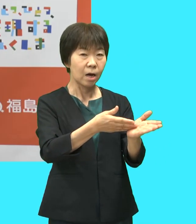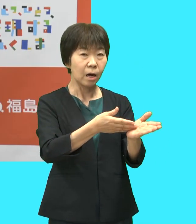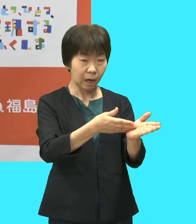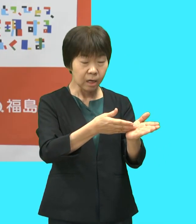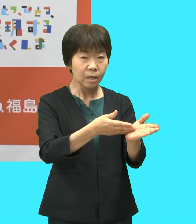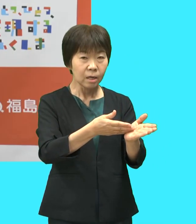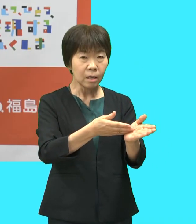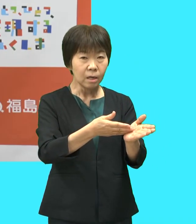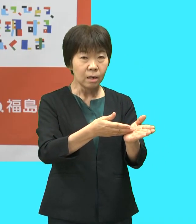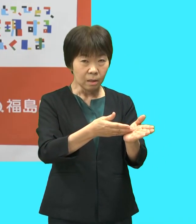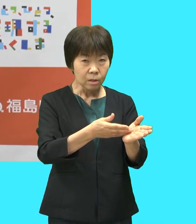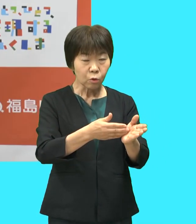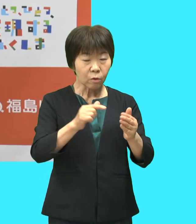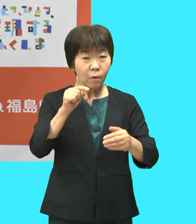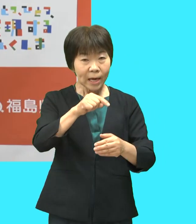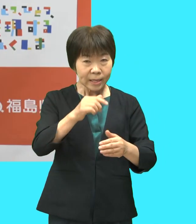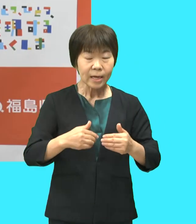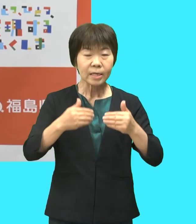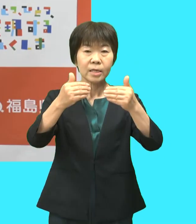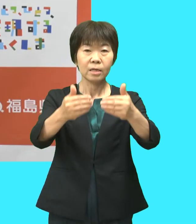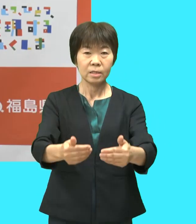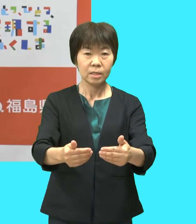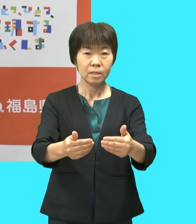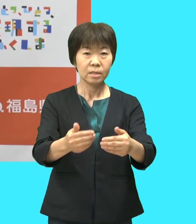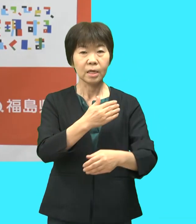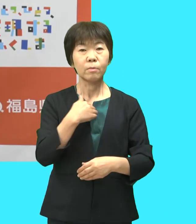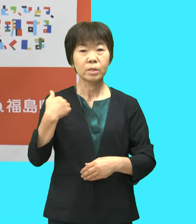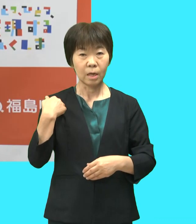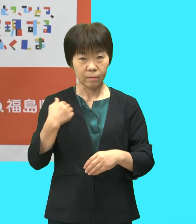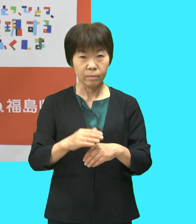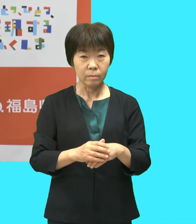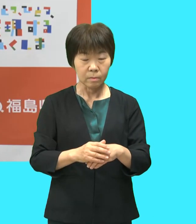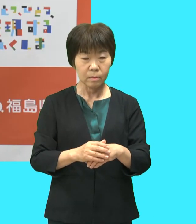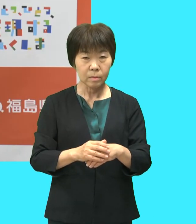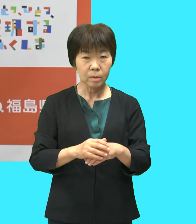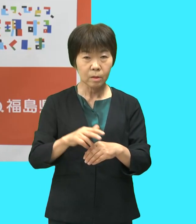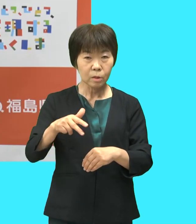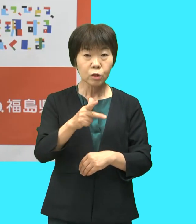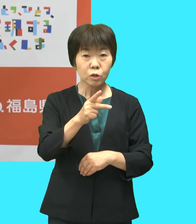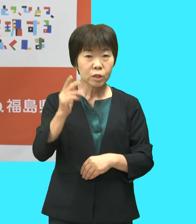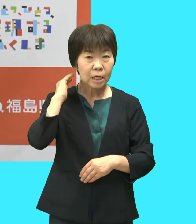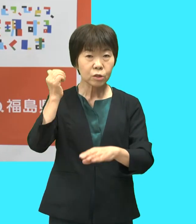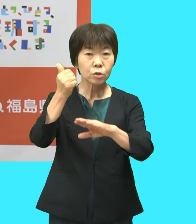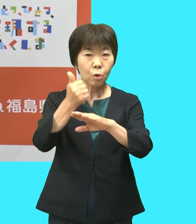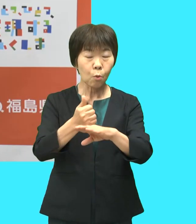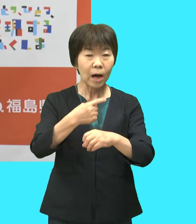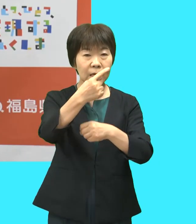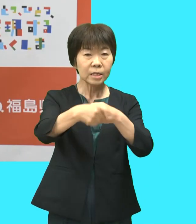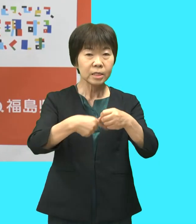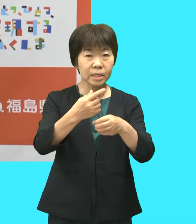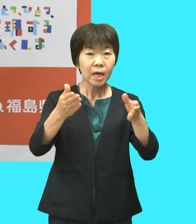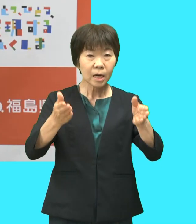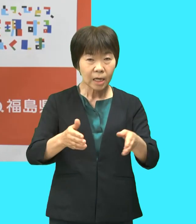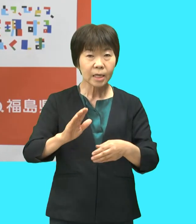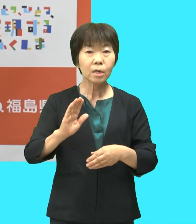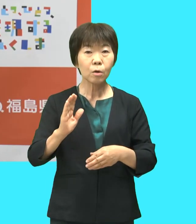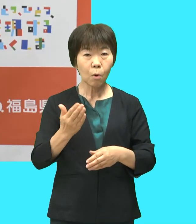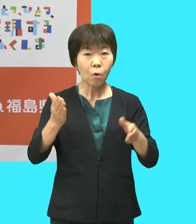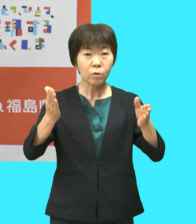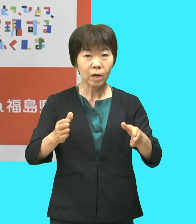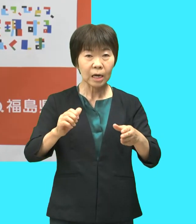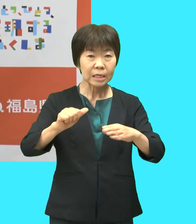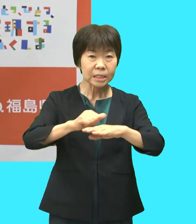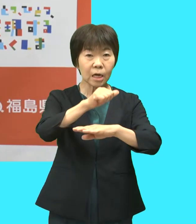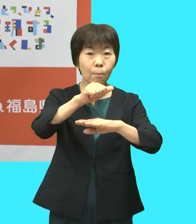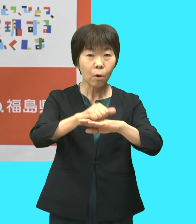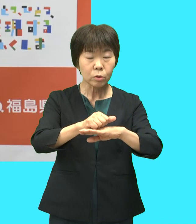く前進したものであります。菅総理1年間の在任であられましたが、この間シンガ